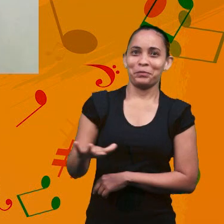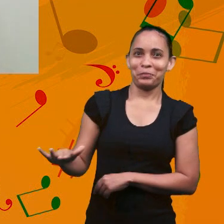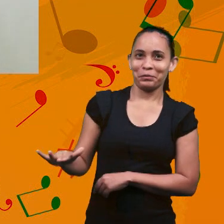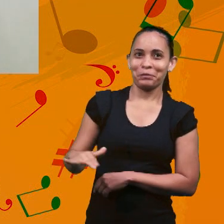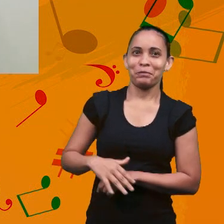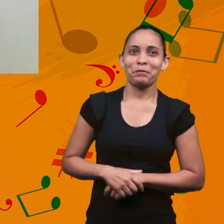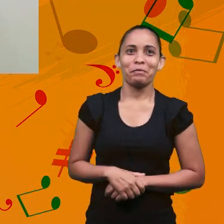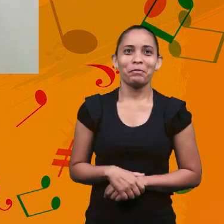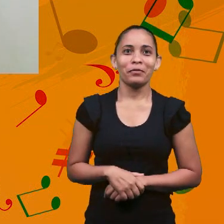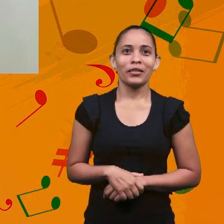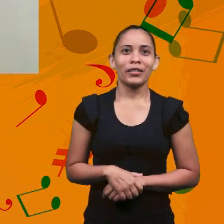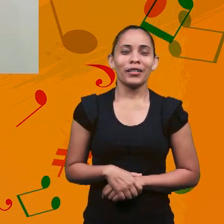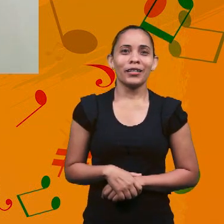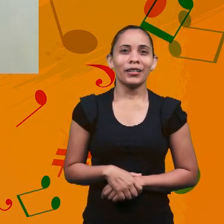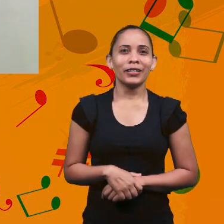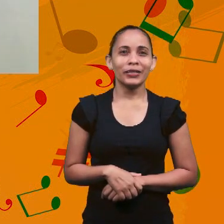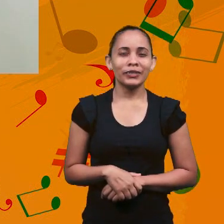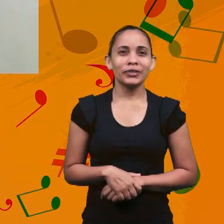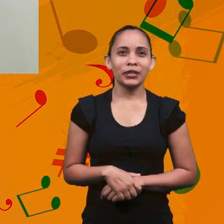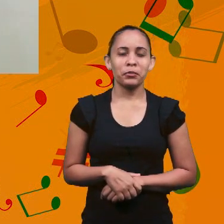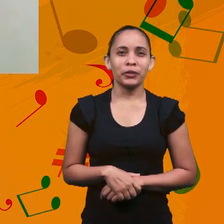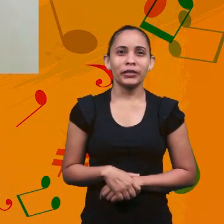Avec la pandémie,